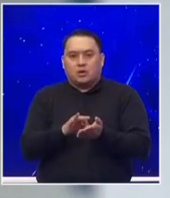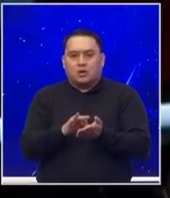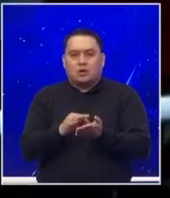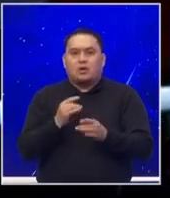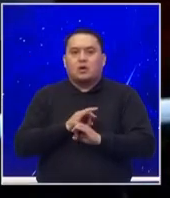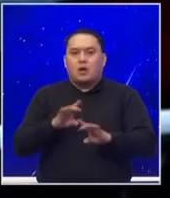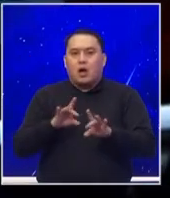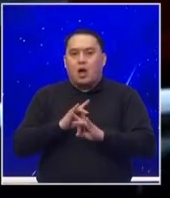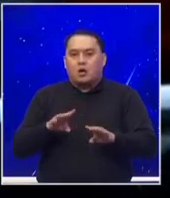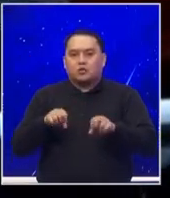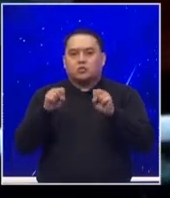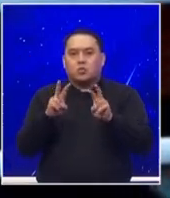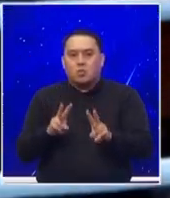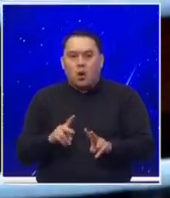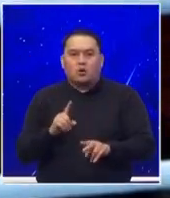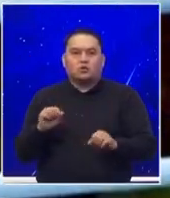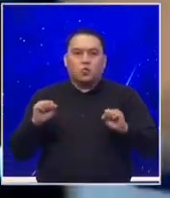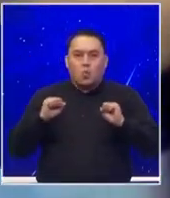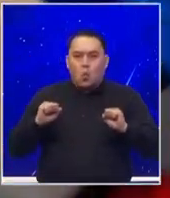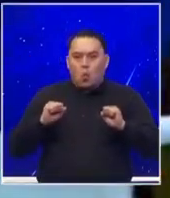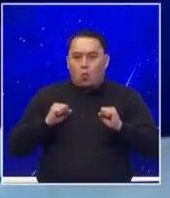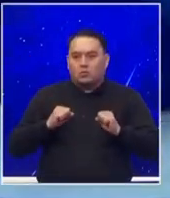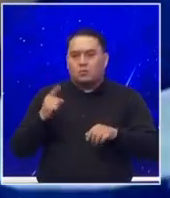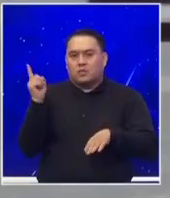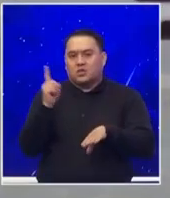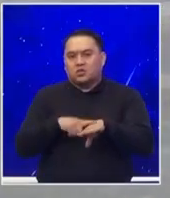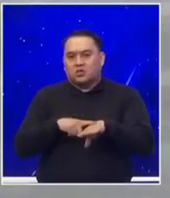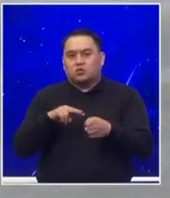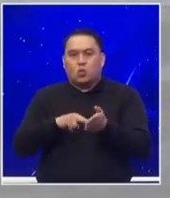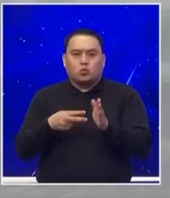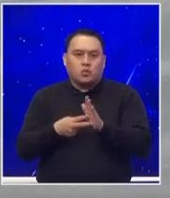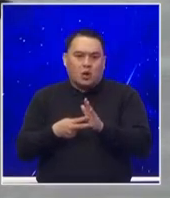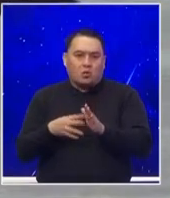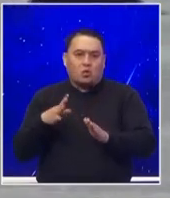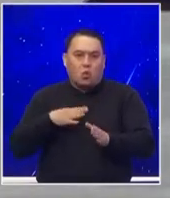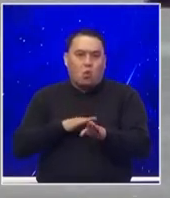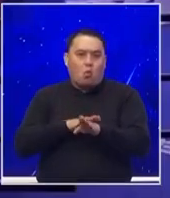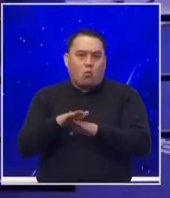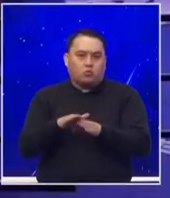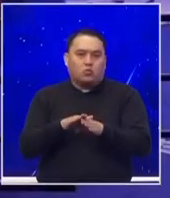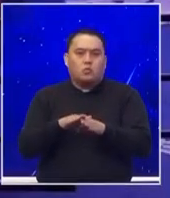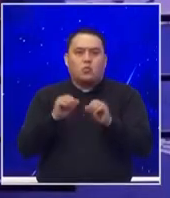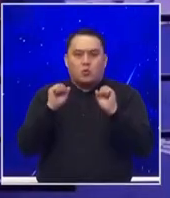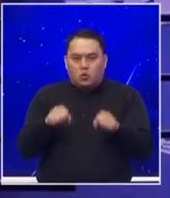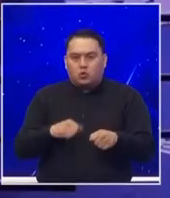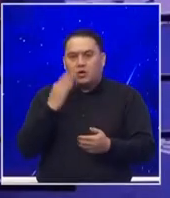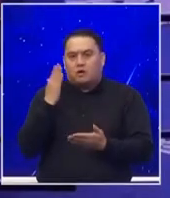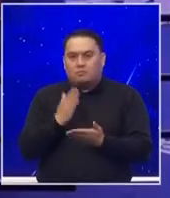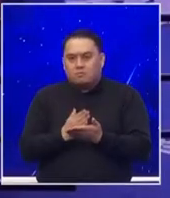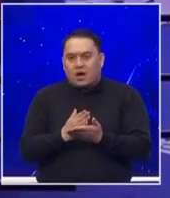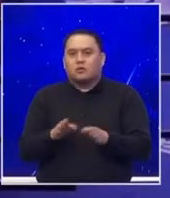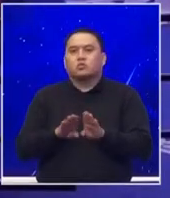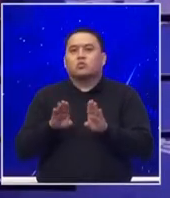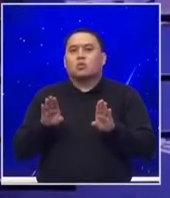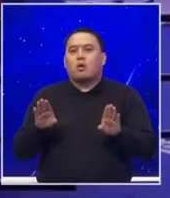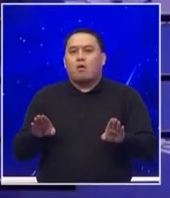назарына алынған. Мамандардың айтуынша спортшыларымыздың алға қойған жоспарды орындауға толық мүмкіндігі бар. Өйткені